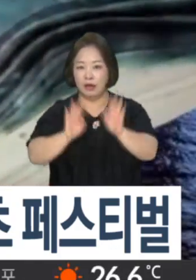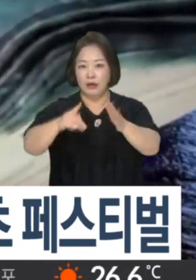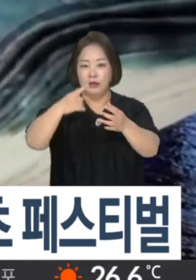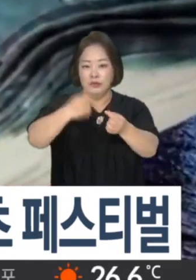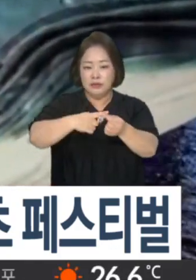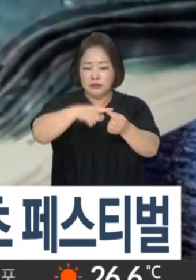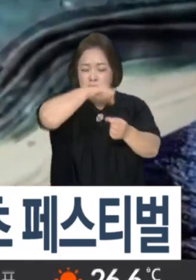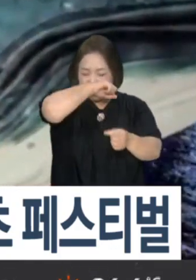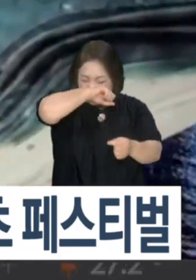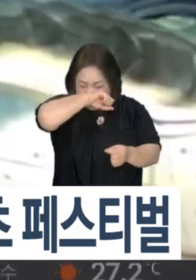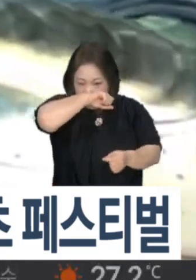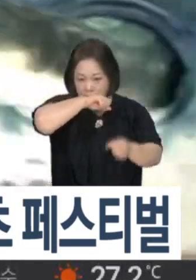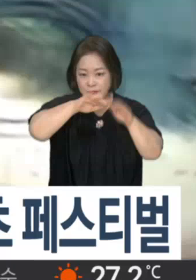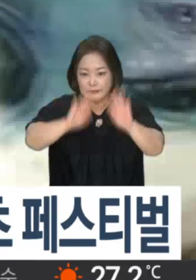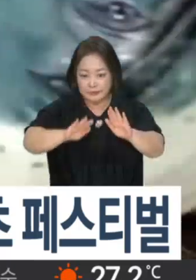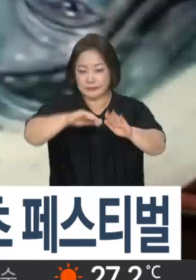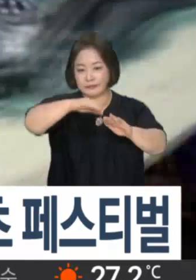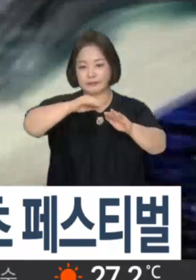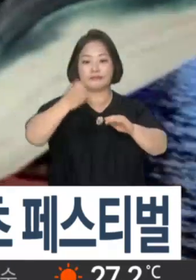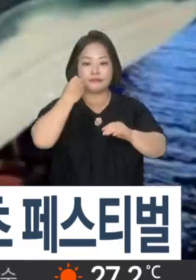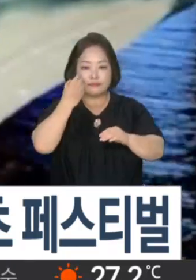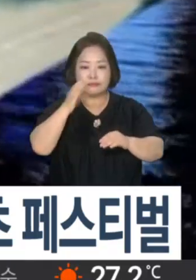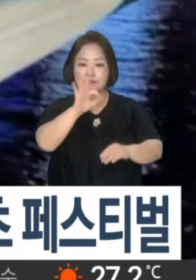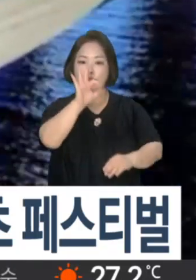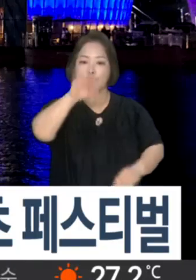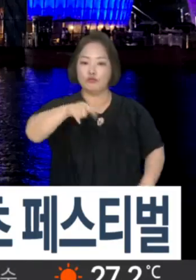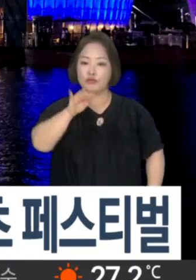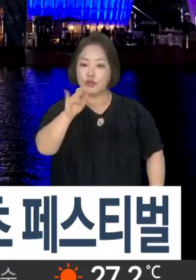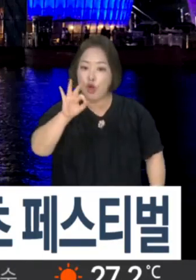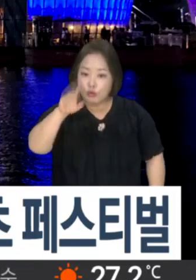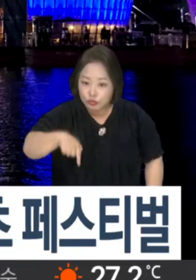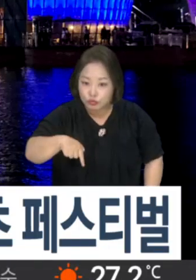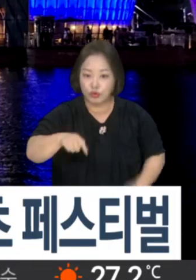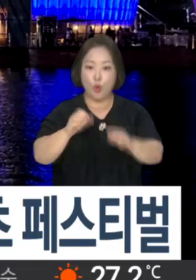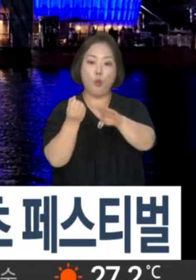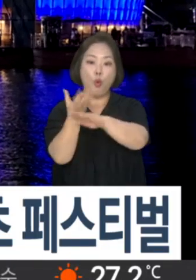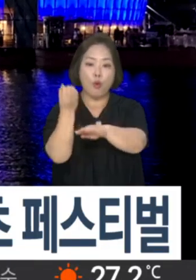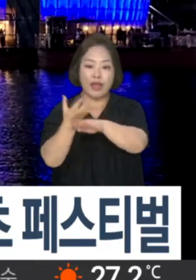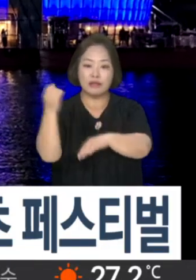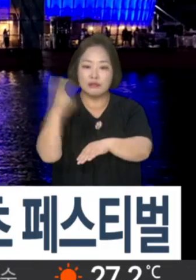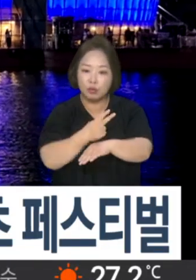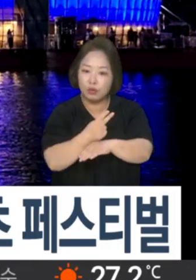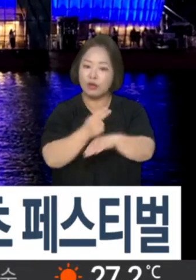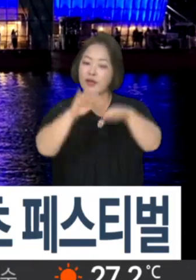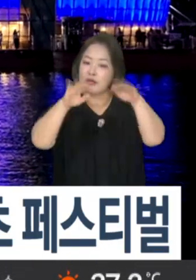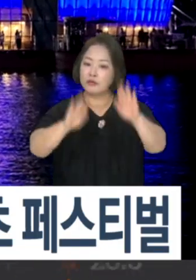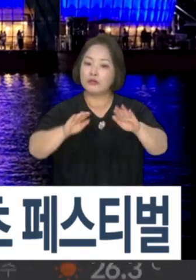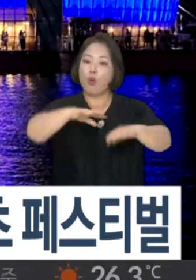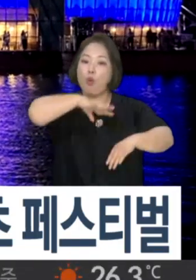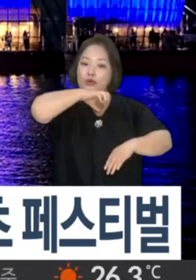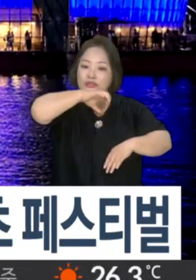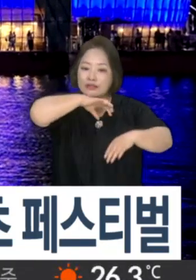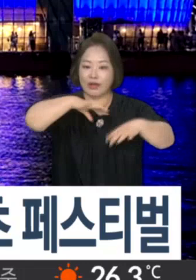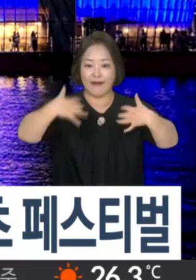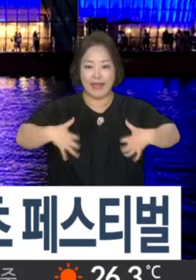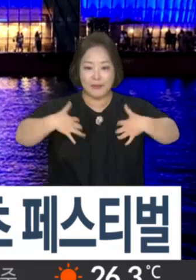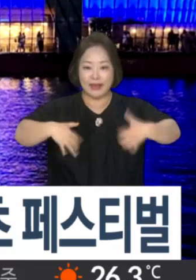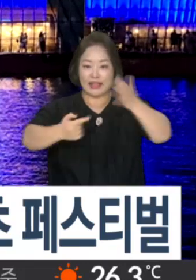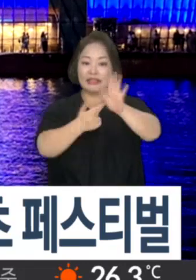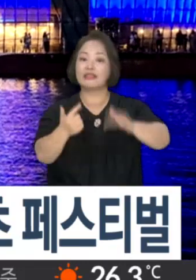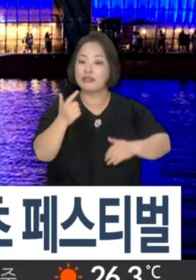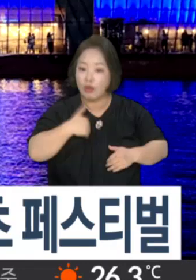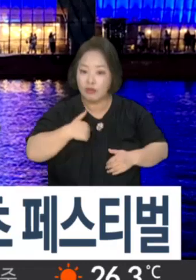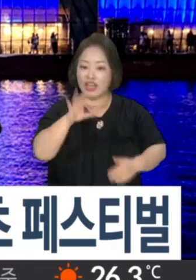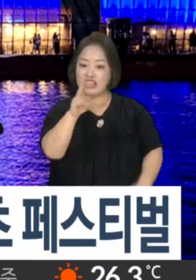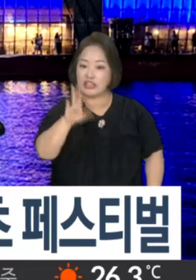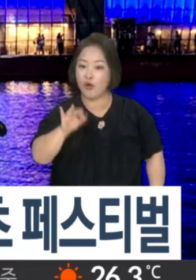축제기간 새빛섬 일대에는 드라마 이상한 변호사 우영우의 혹등고래와 넷플릭스 시리즈 오징어 게임의 순례 로봇 영희가